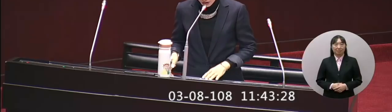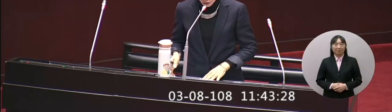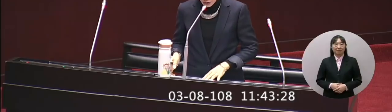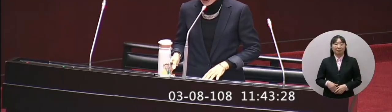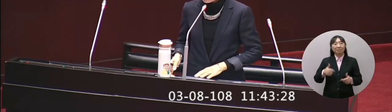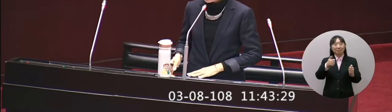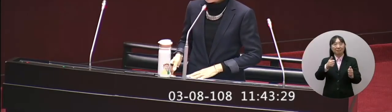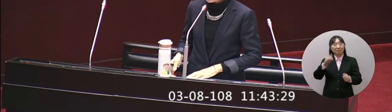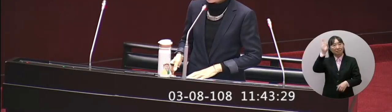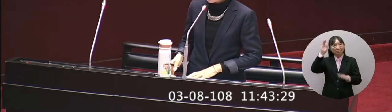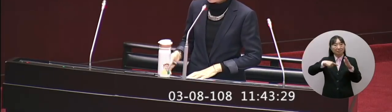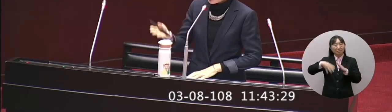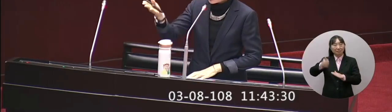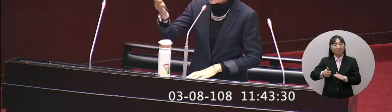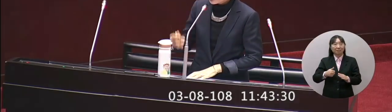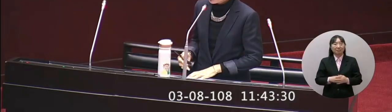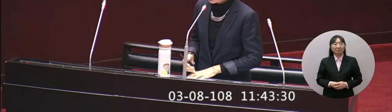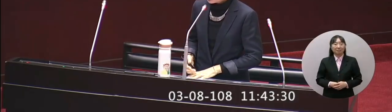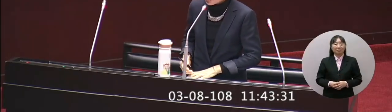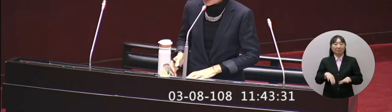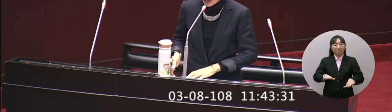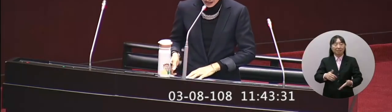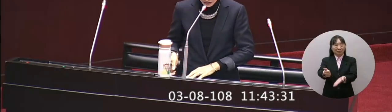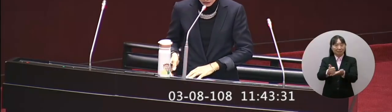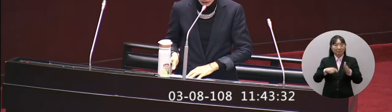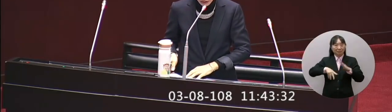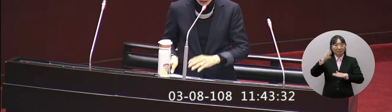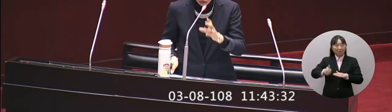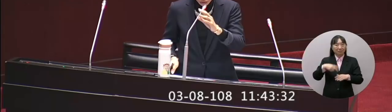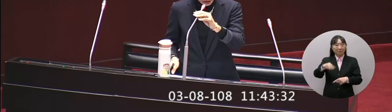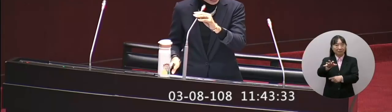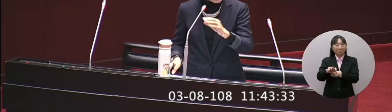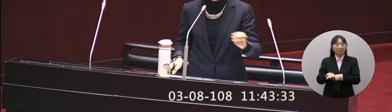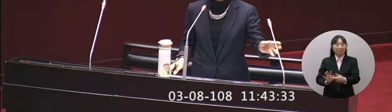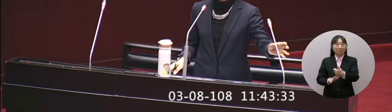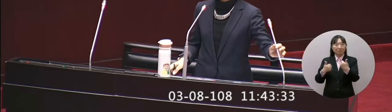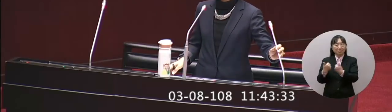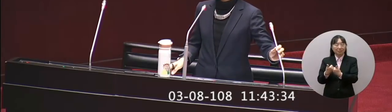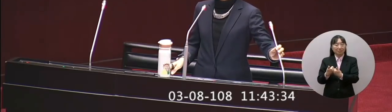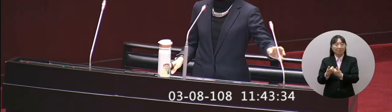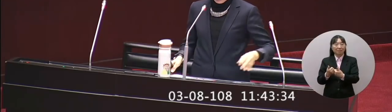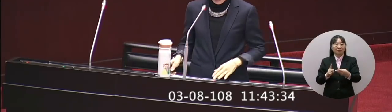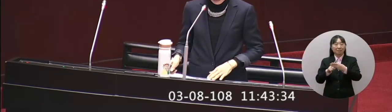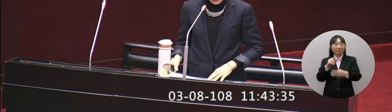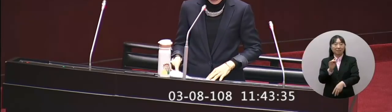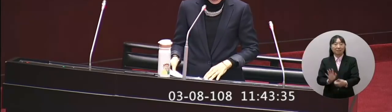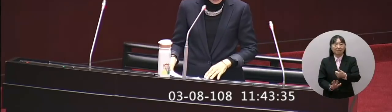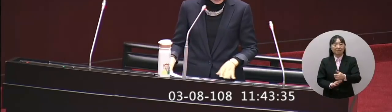谢谢苏院长，我是不是请一下行政院苏院长，还有农委会陈主委？ 请